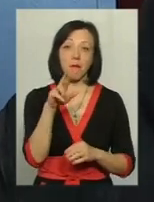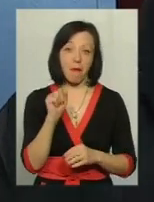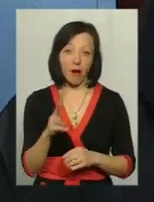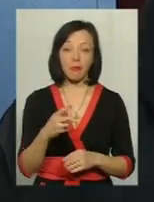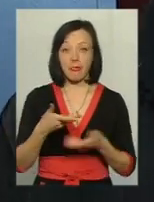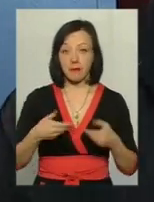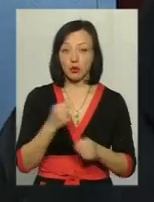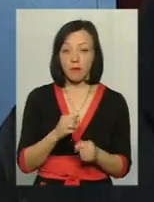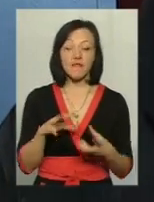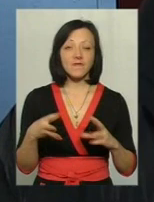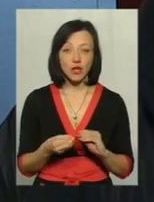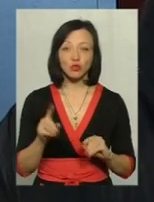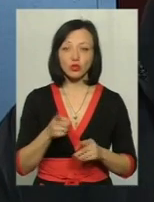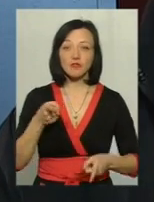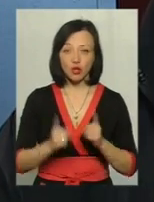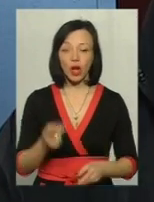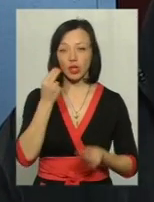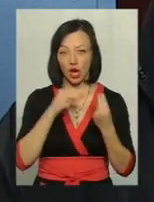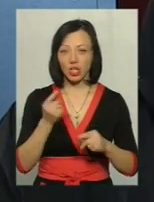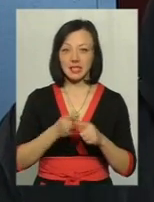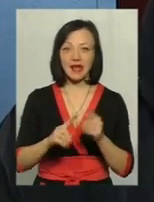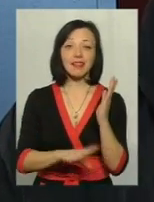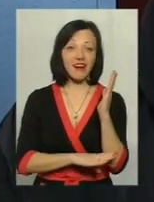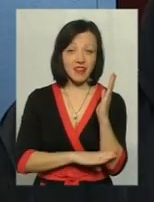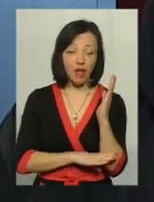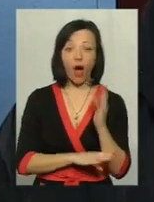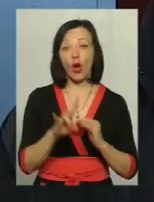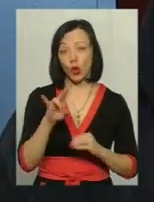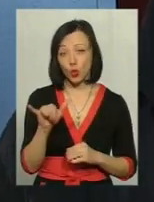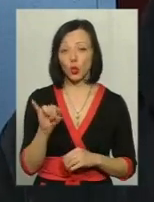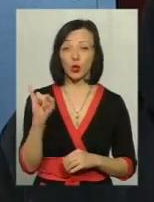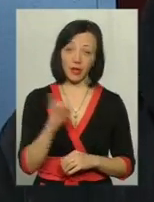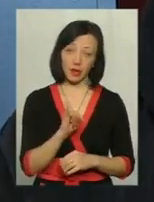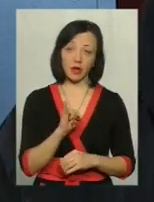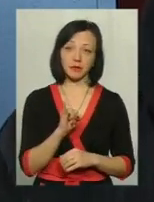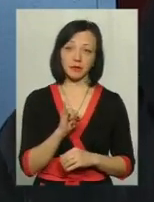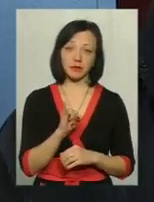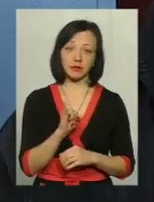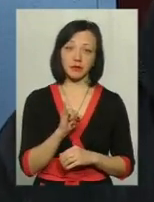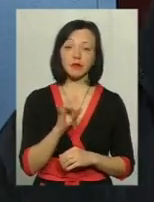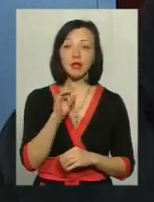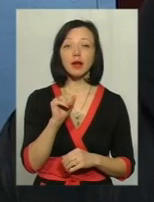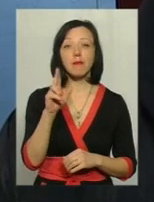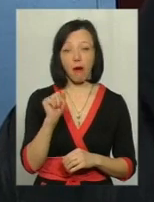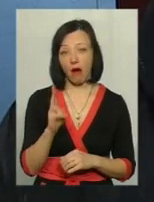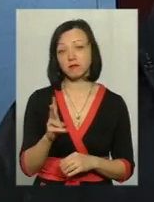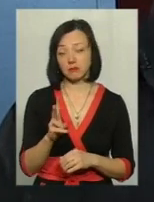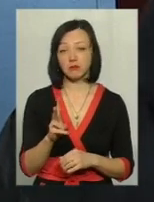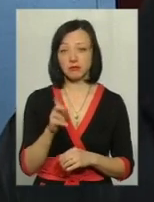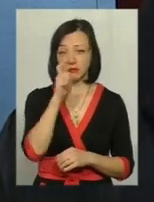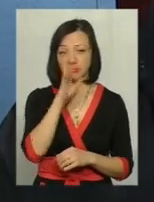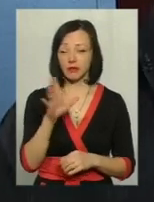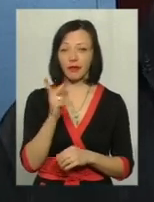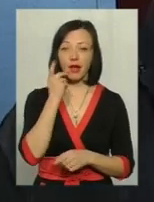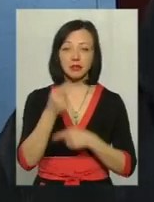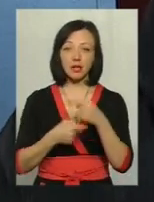до висновку, що, звичайно, найкраще – це деревина, ну і на ріпаку зупинилися, тому що не